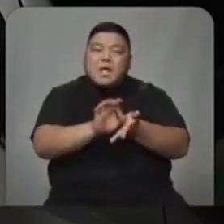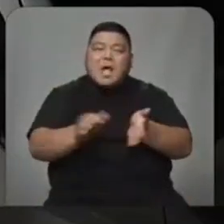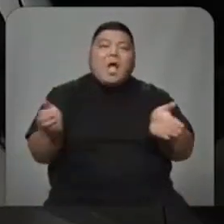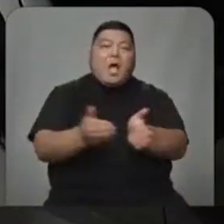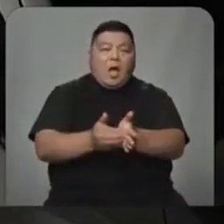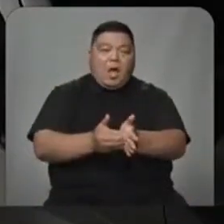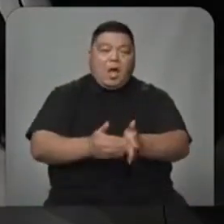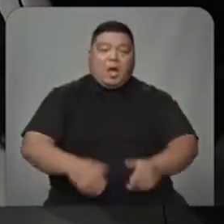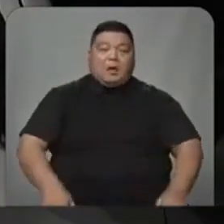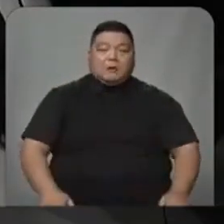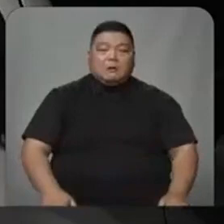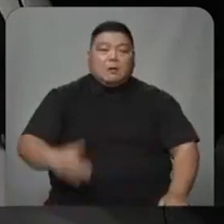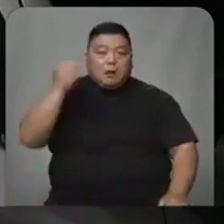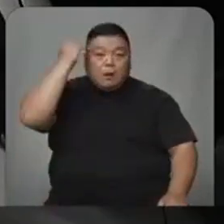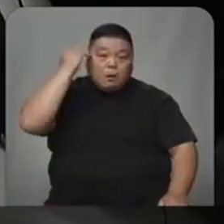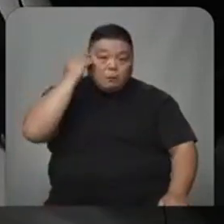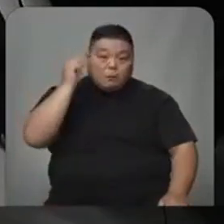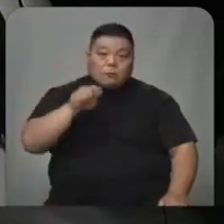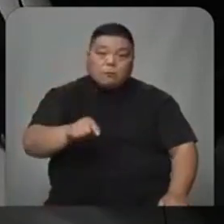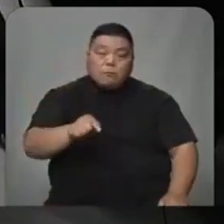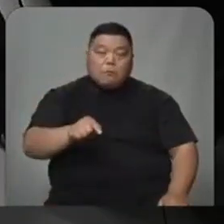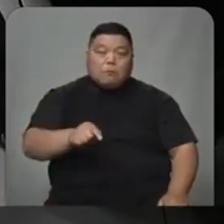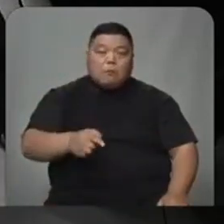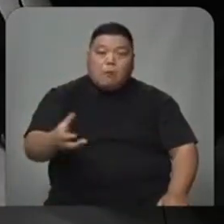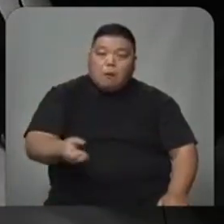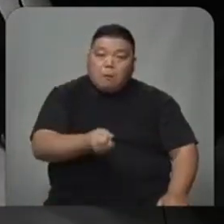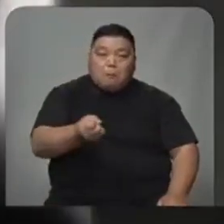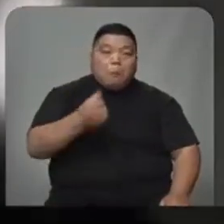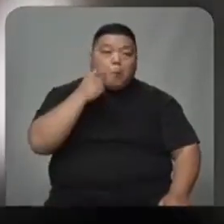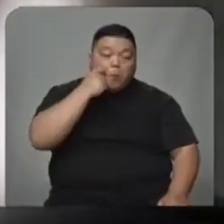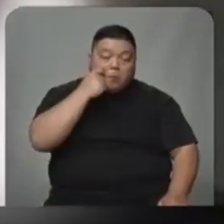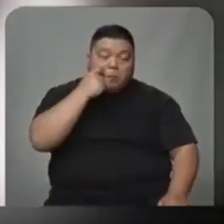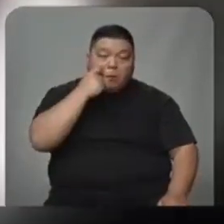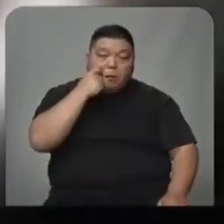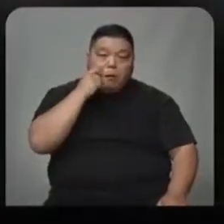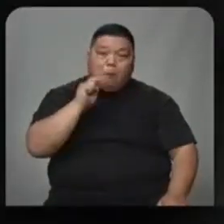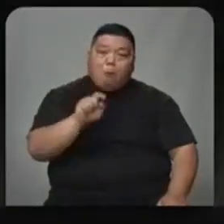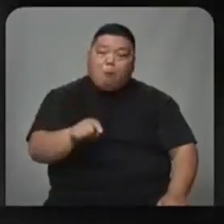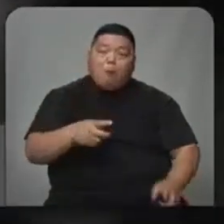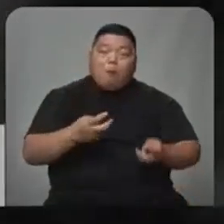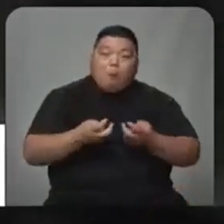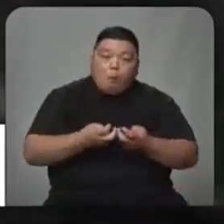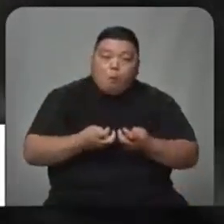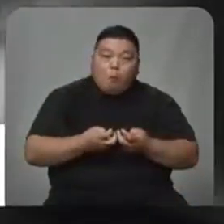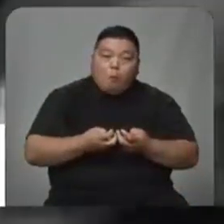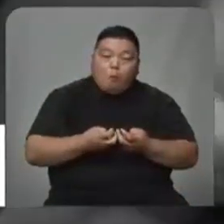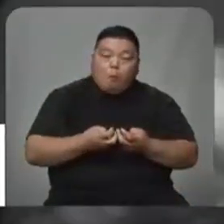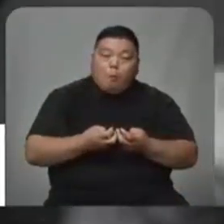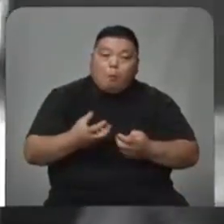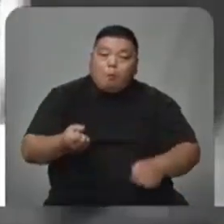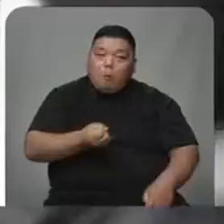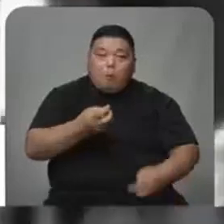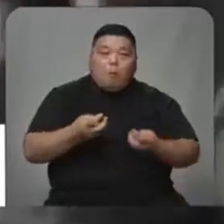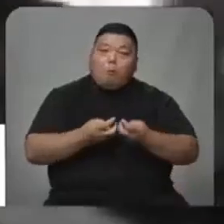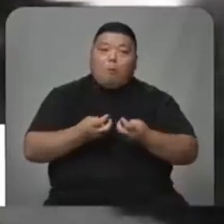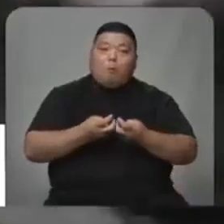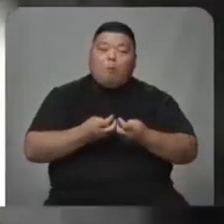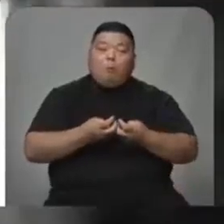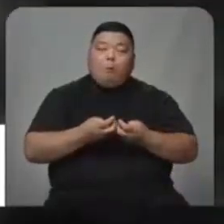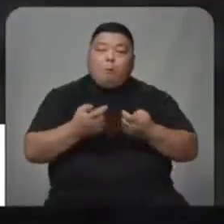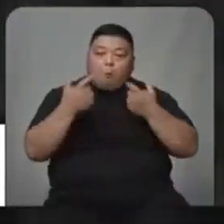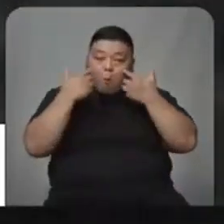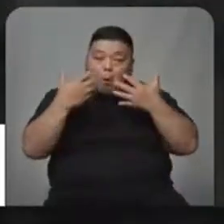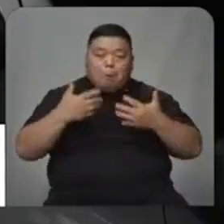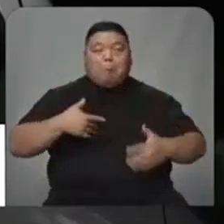있습니다 우리나라에선 민간의 유포될 수 없는 총입니다 그런데 이런 걸 어떻게 해서 민간인이 갖고 있었는지는 아직도 확인되지